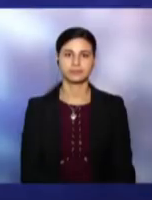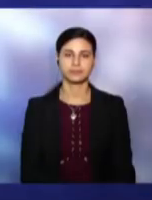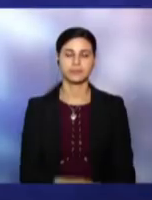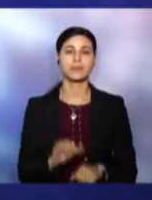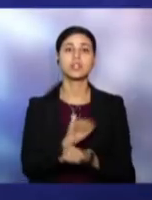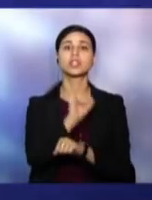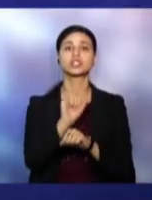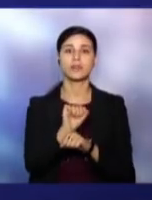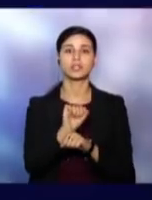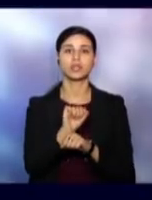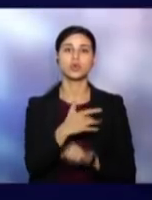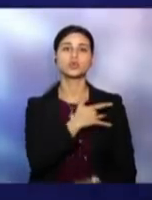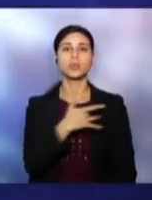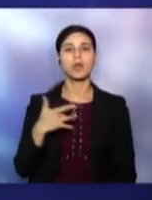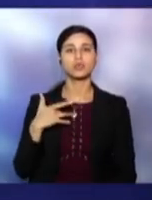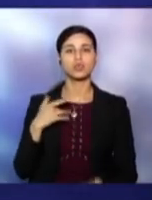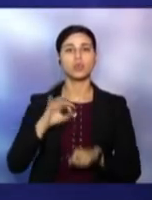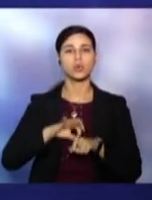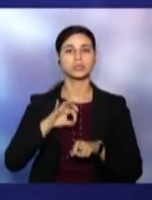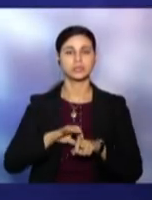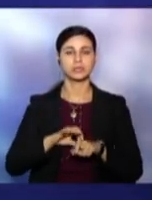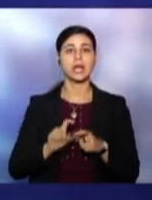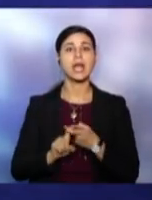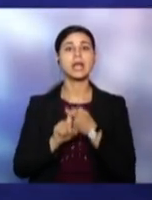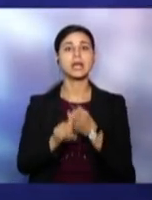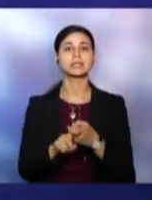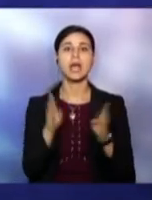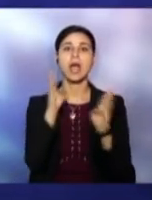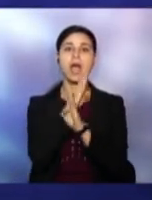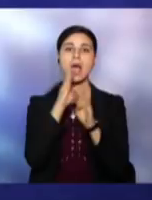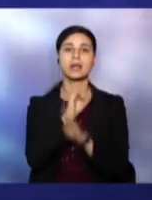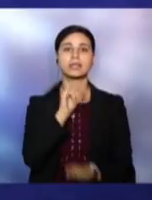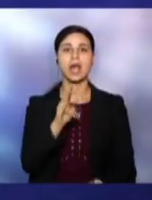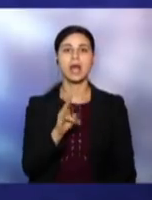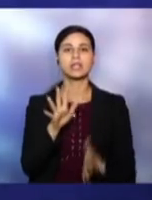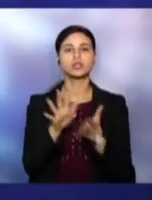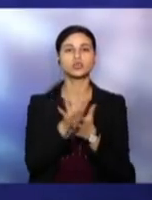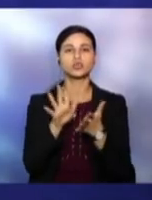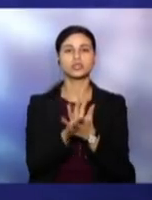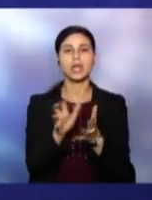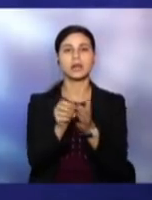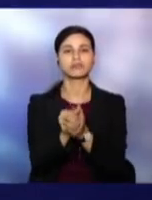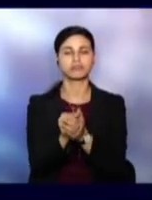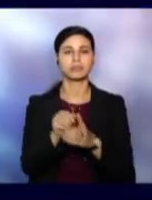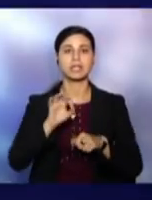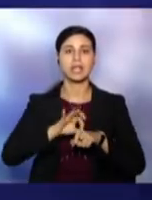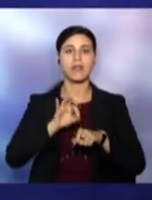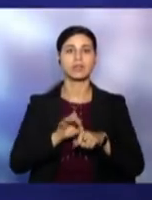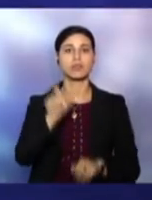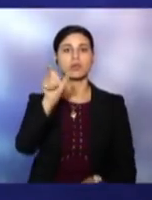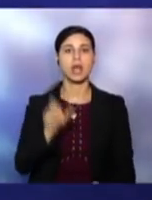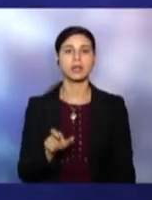შევაჩეროთ ტუბერკულოზი. ტუბერკულოზი გადაეცემა ჰაერიდან დაბინძურებულ ზედაპირთან კონტაქტის გზით დაავადებული